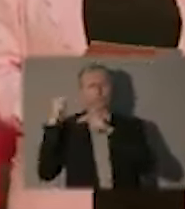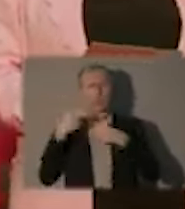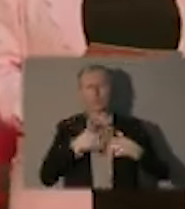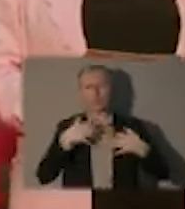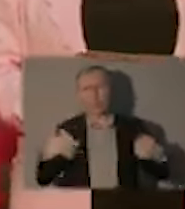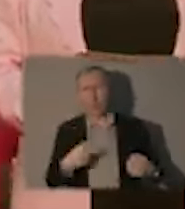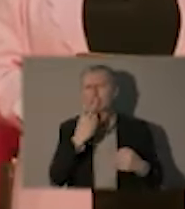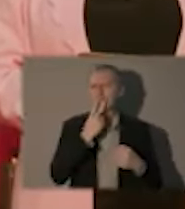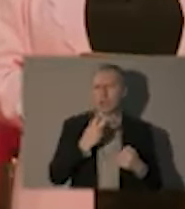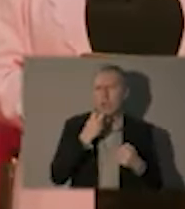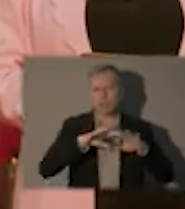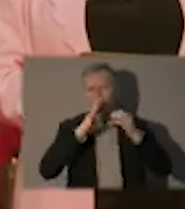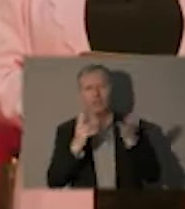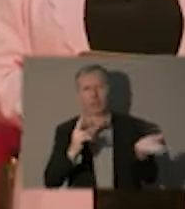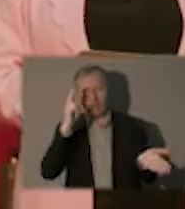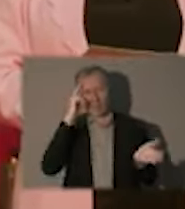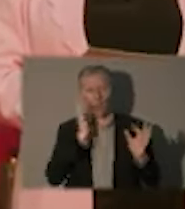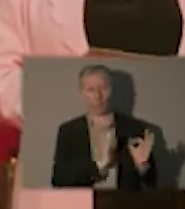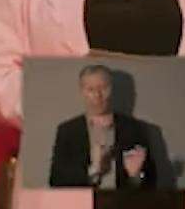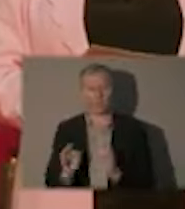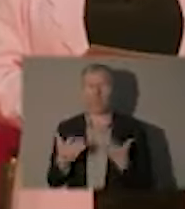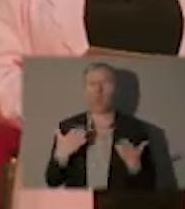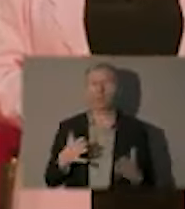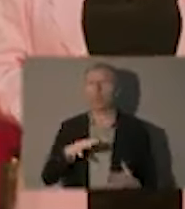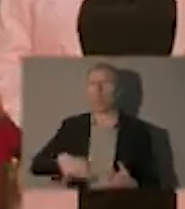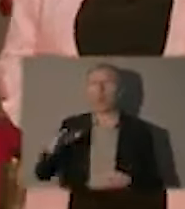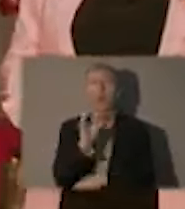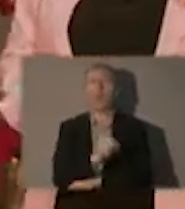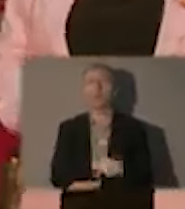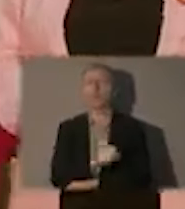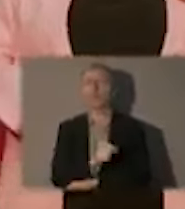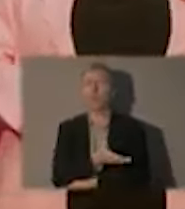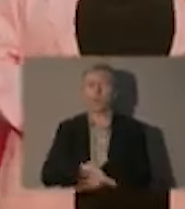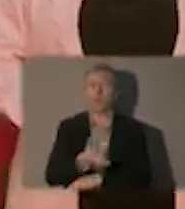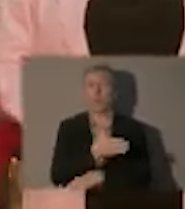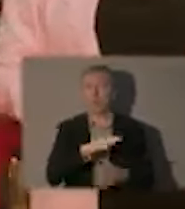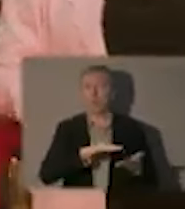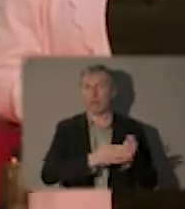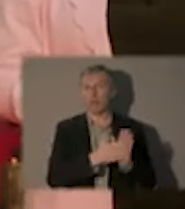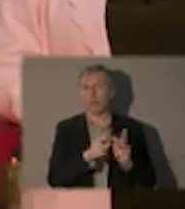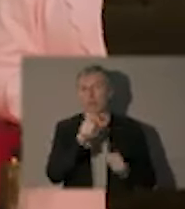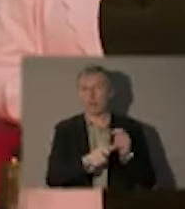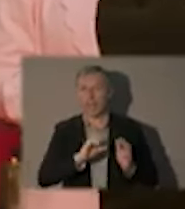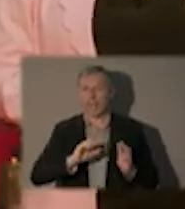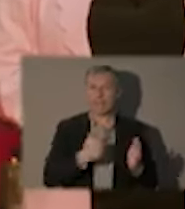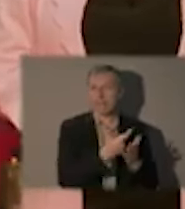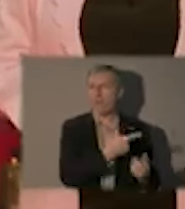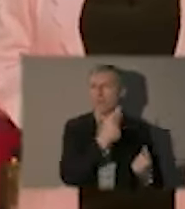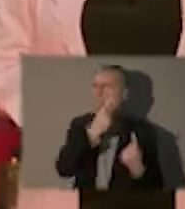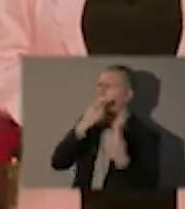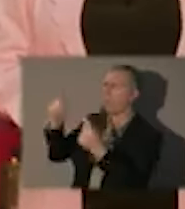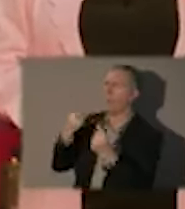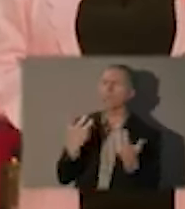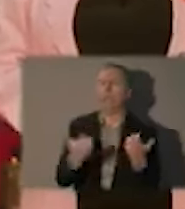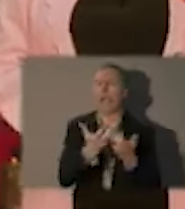science. Et aujourd'hui, dans l'indifférence générale, les obscurantismes et les extrémismes protestent. Je prends un exemple. Il